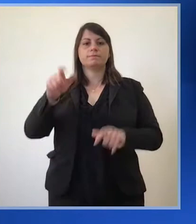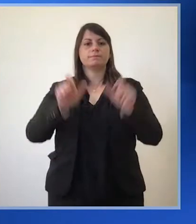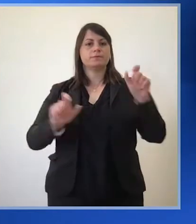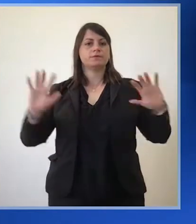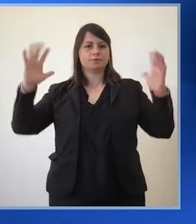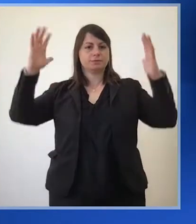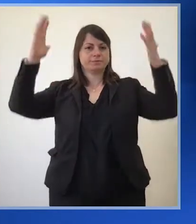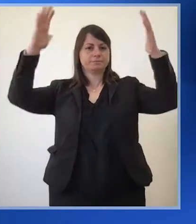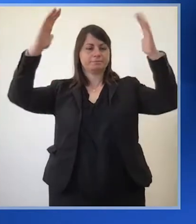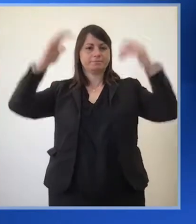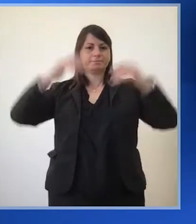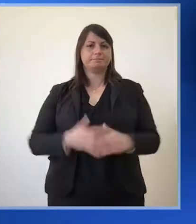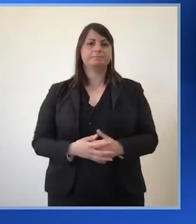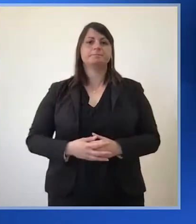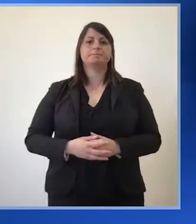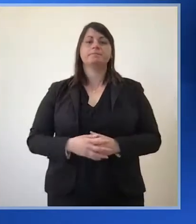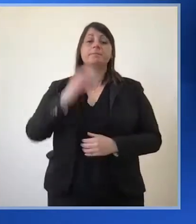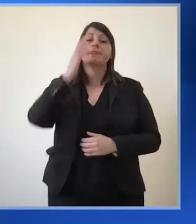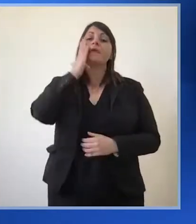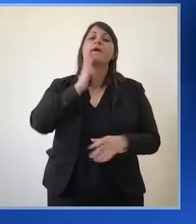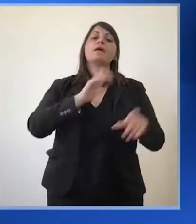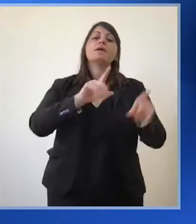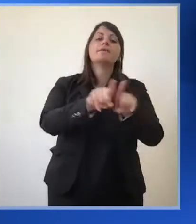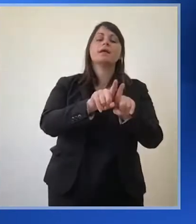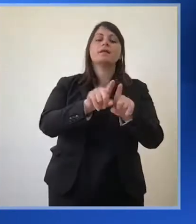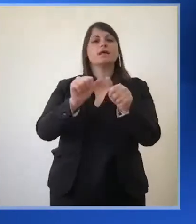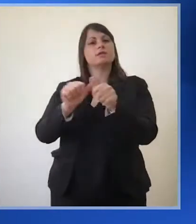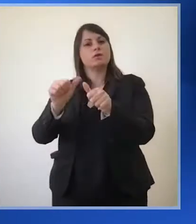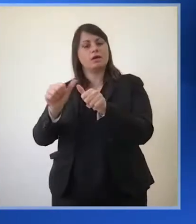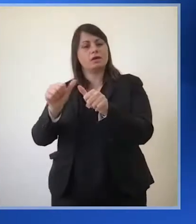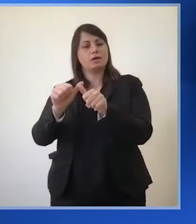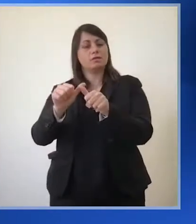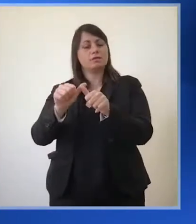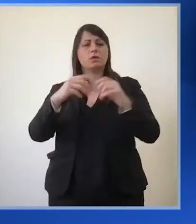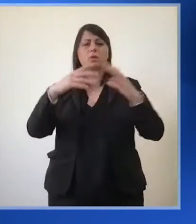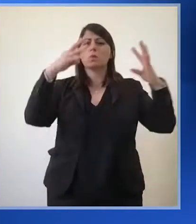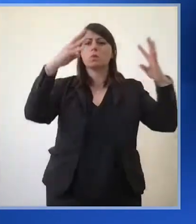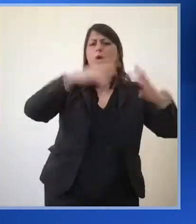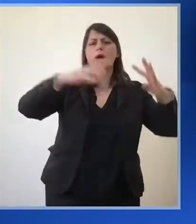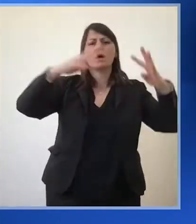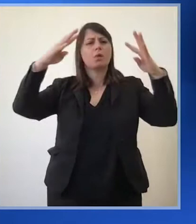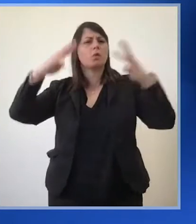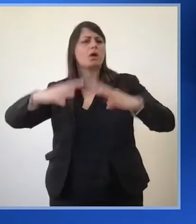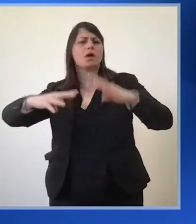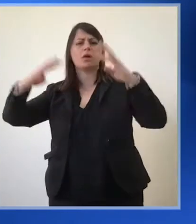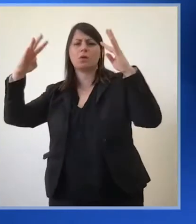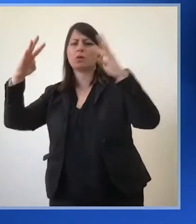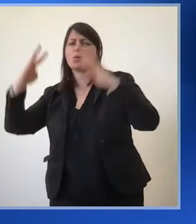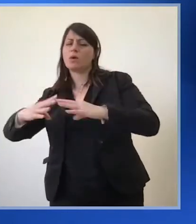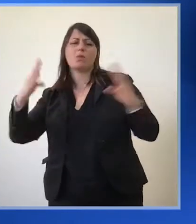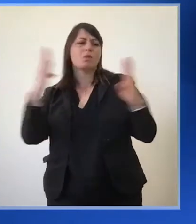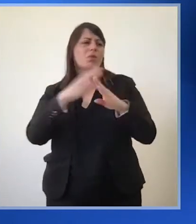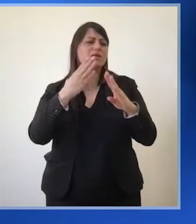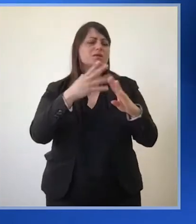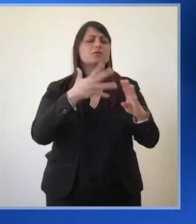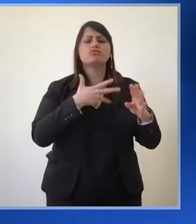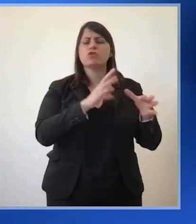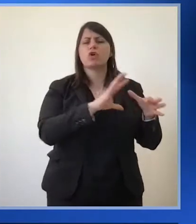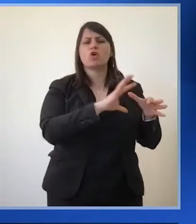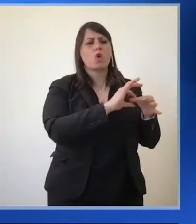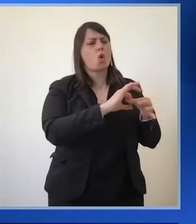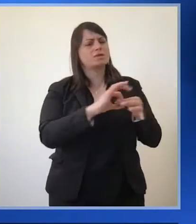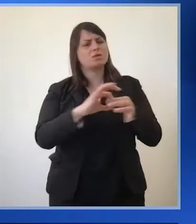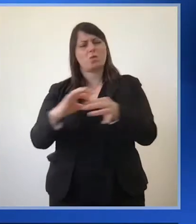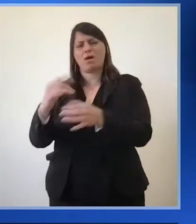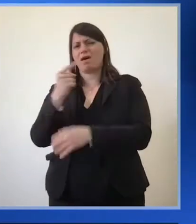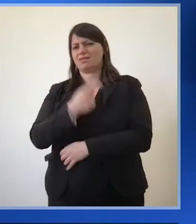Cari fratelli e sorelle, ogni guerra porta con sé strascichi che